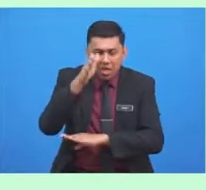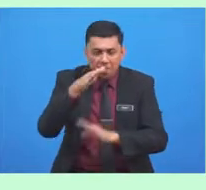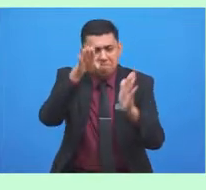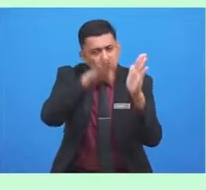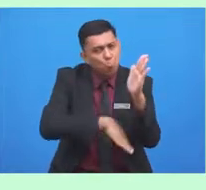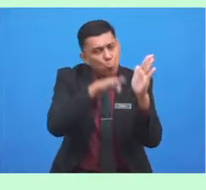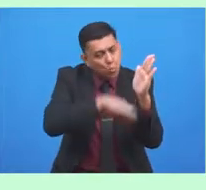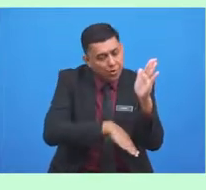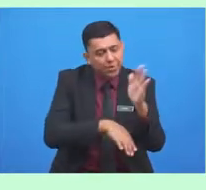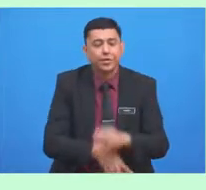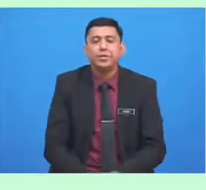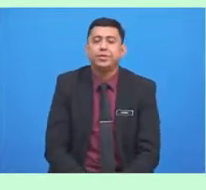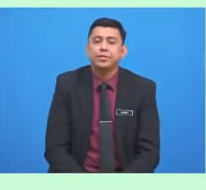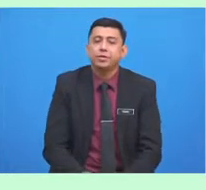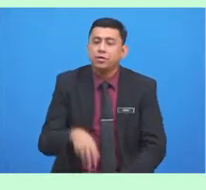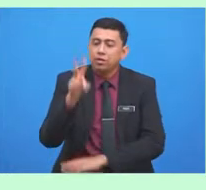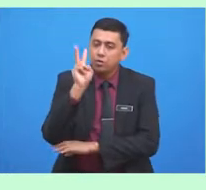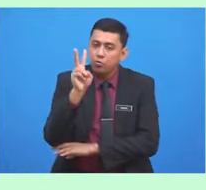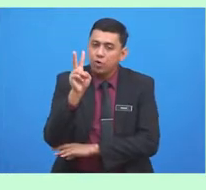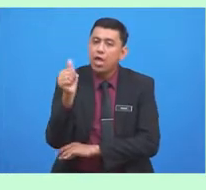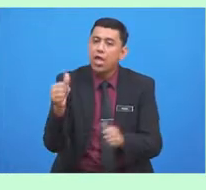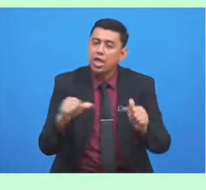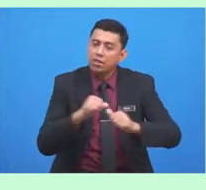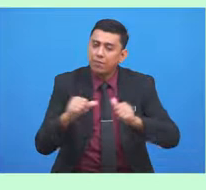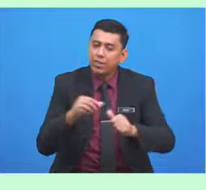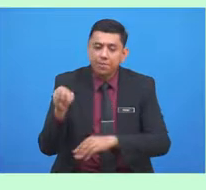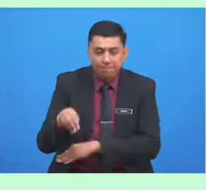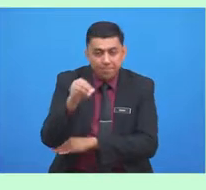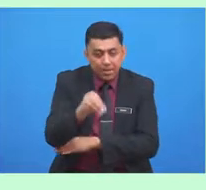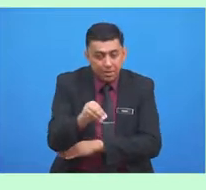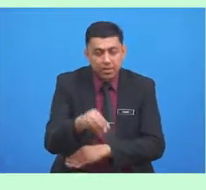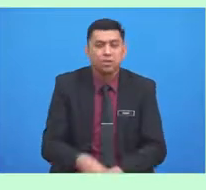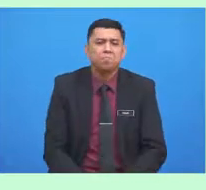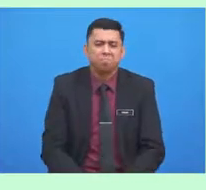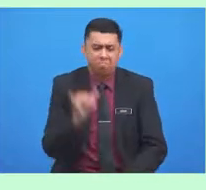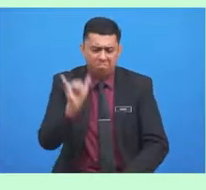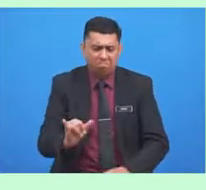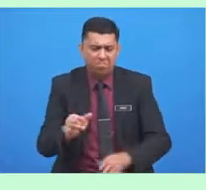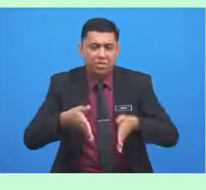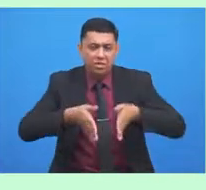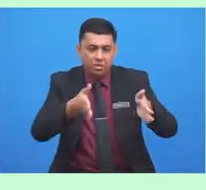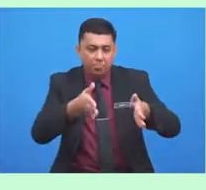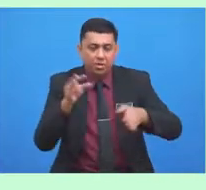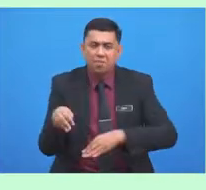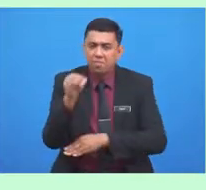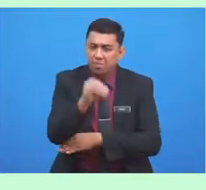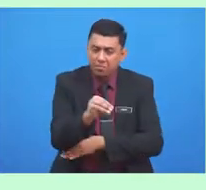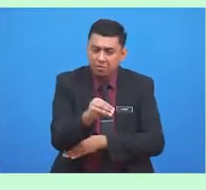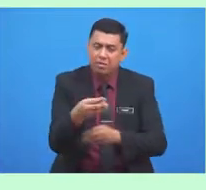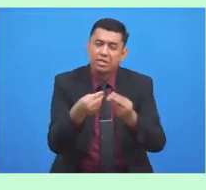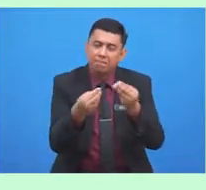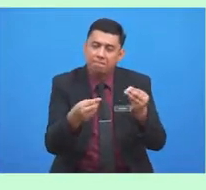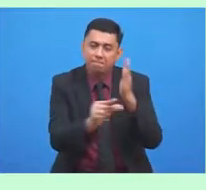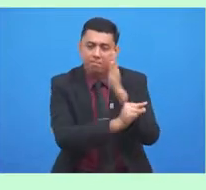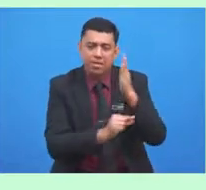berkurangan. Kedua, aktiviti pertanian. Aktiviti pertanian yang dijalankan seperti menanam tanaman